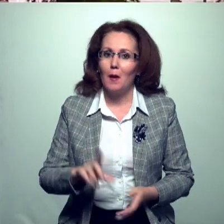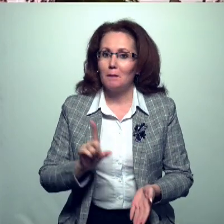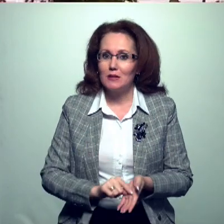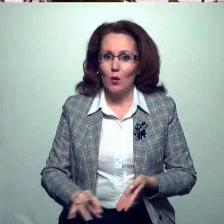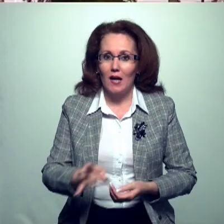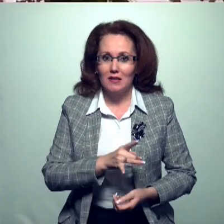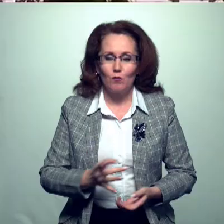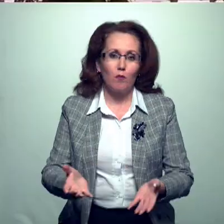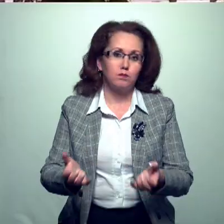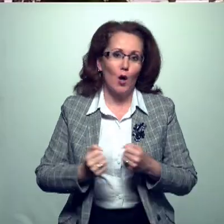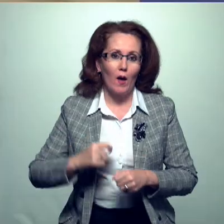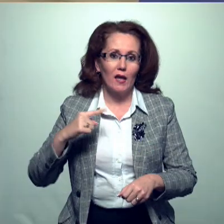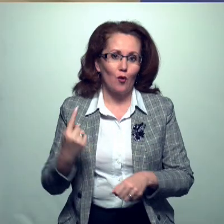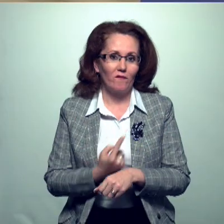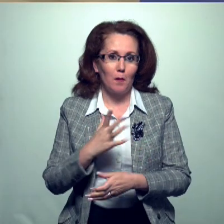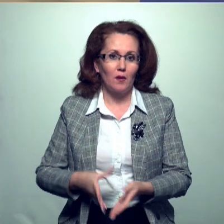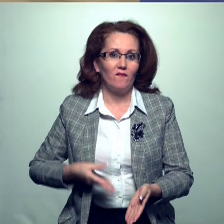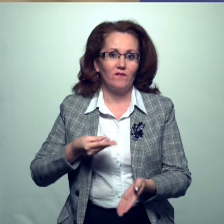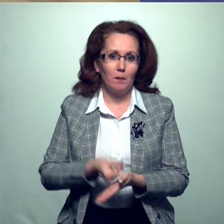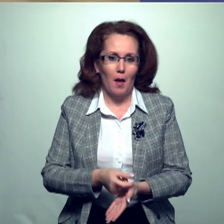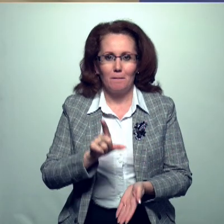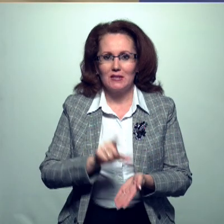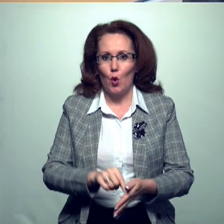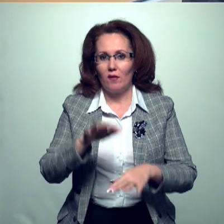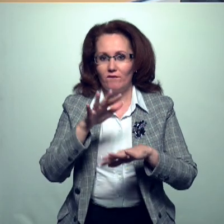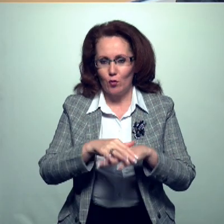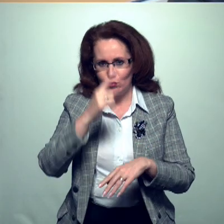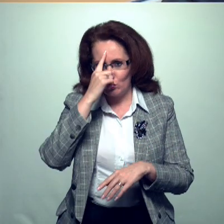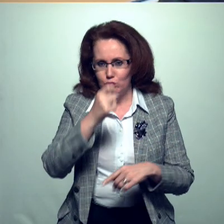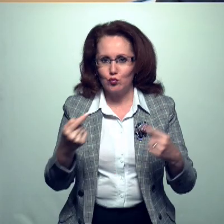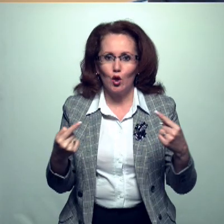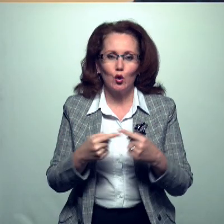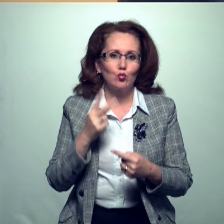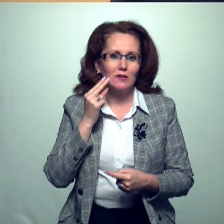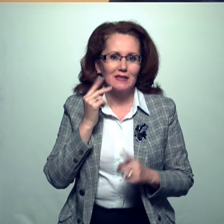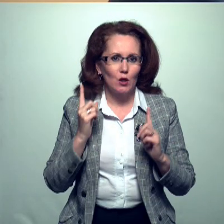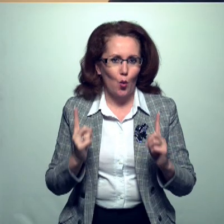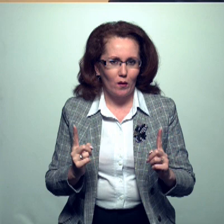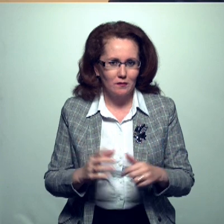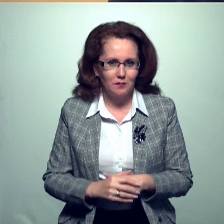Пенсионеры республики получат единовременную выплату. Пенсионный фонд назвал точные сроки.